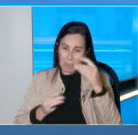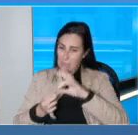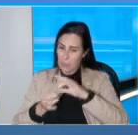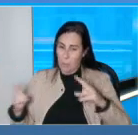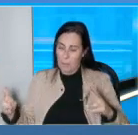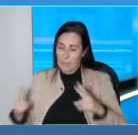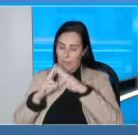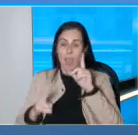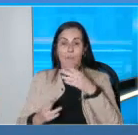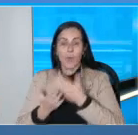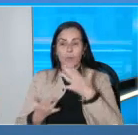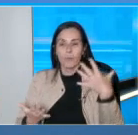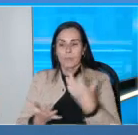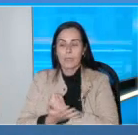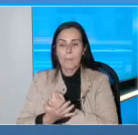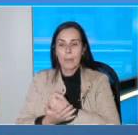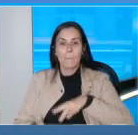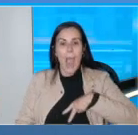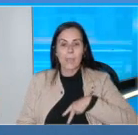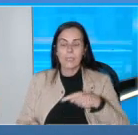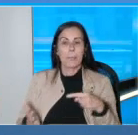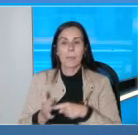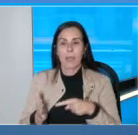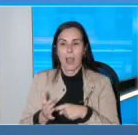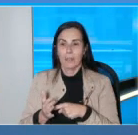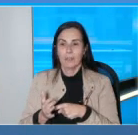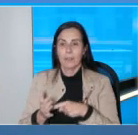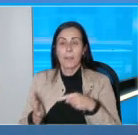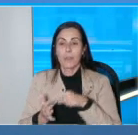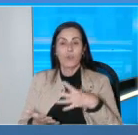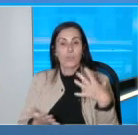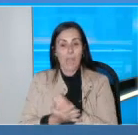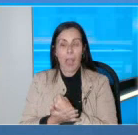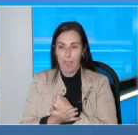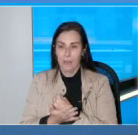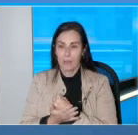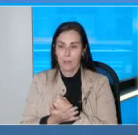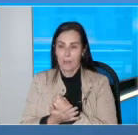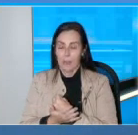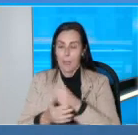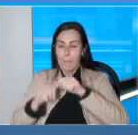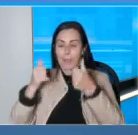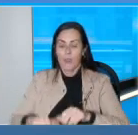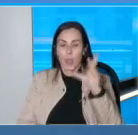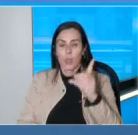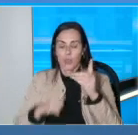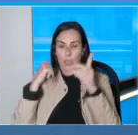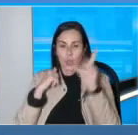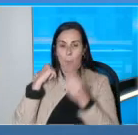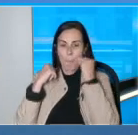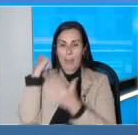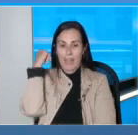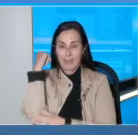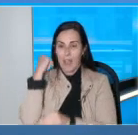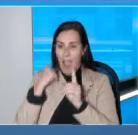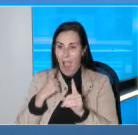הצרפתית, אבל העובדה שהוא זכה בכדור הזהב, זה לנוכח העובדה שהוא זכה בקופה אמריקה, עם נבחרת ארגנטינה. אבל